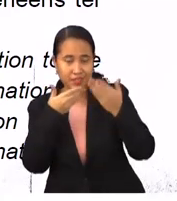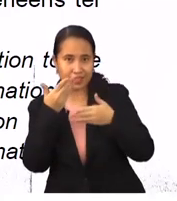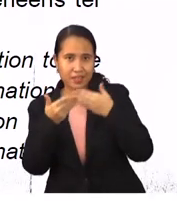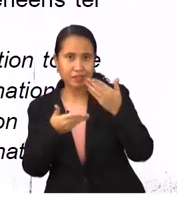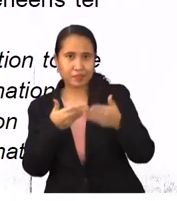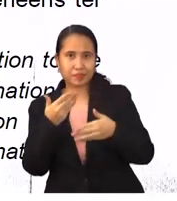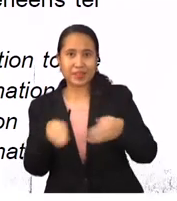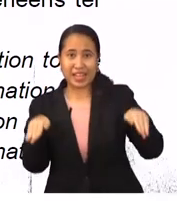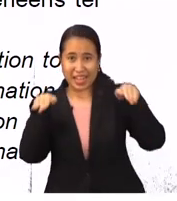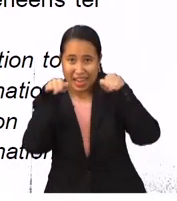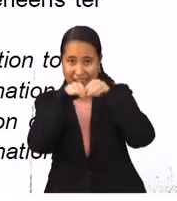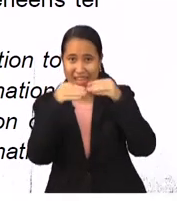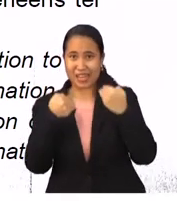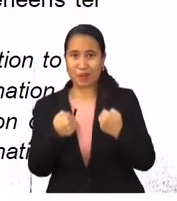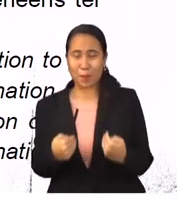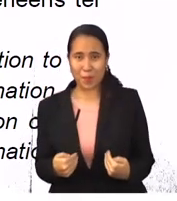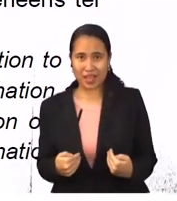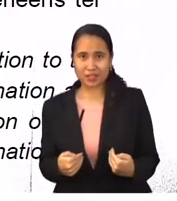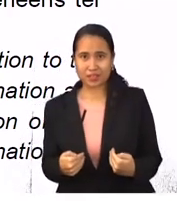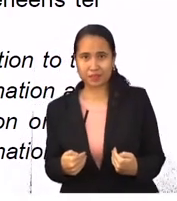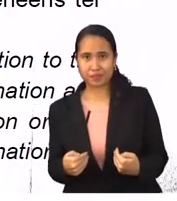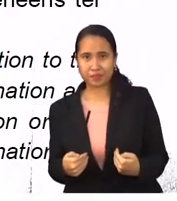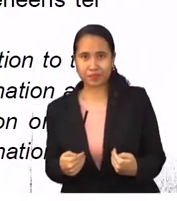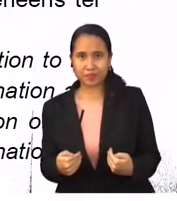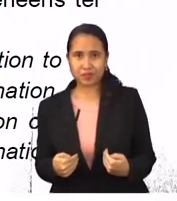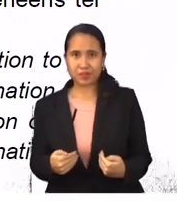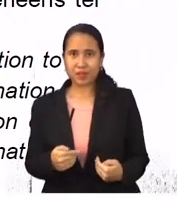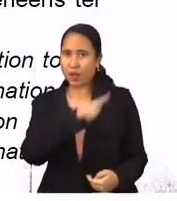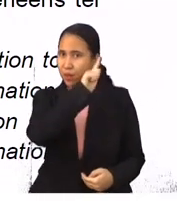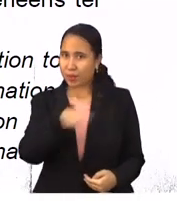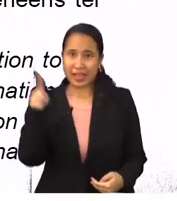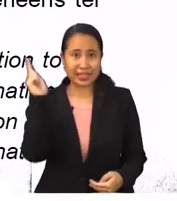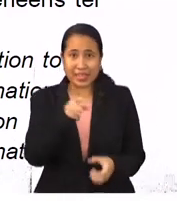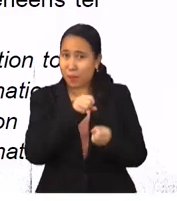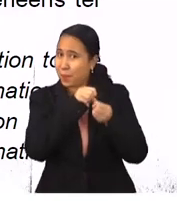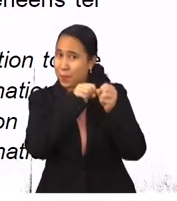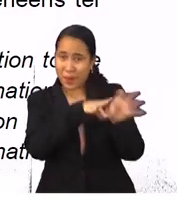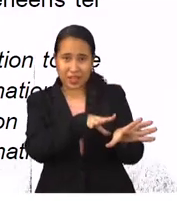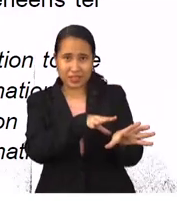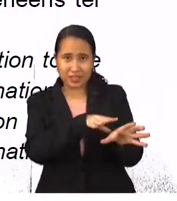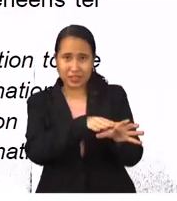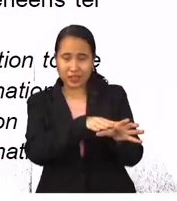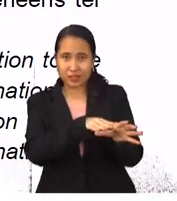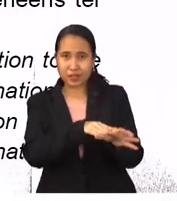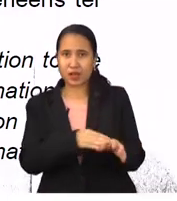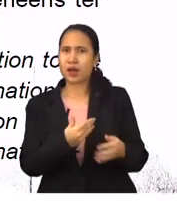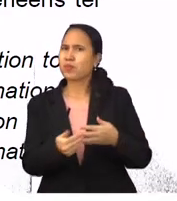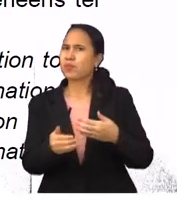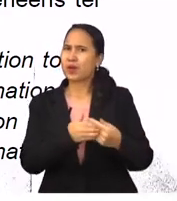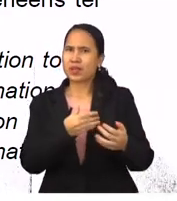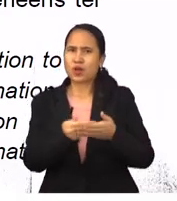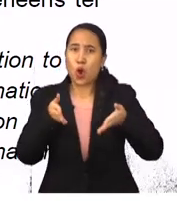neergelegde gelijkheidsbeginsel, zoals het verbod op discriminatie, op welke grond dan ook, zoals geboorte,